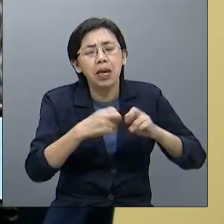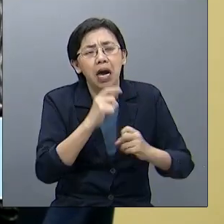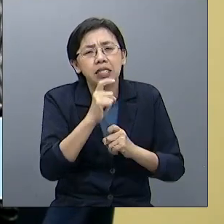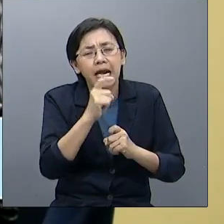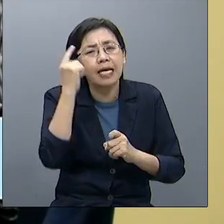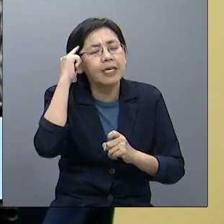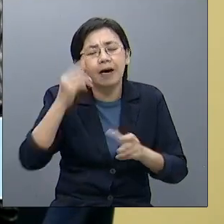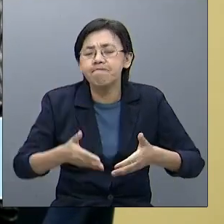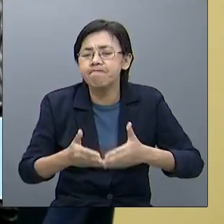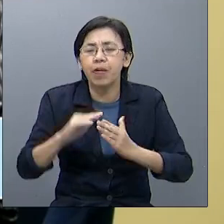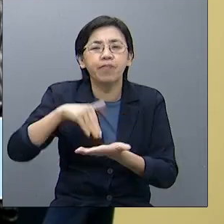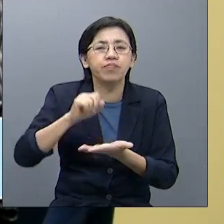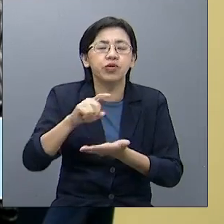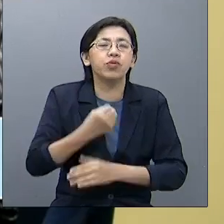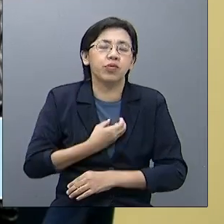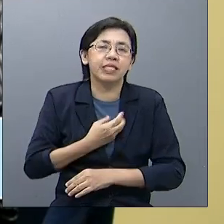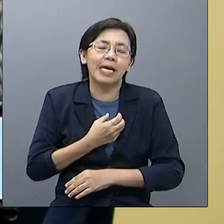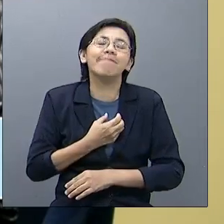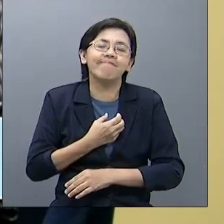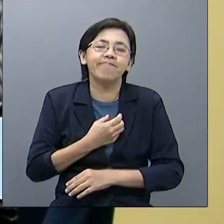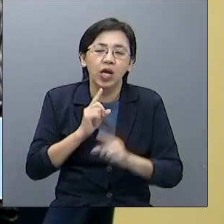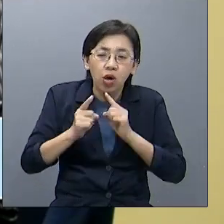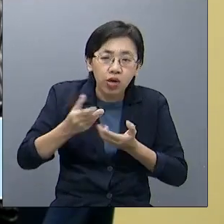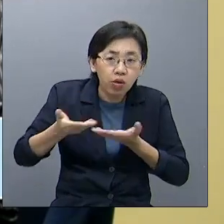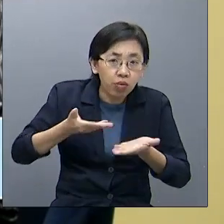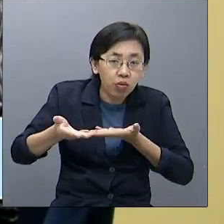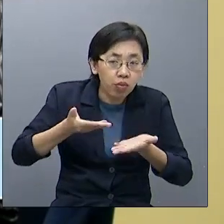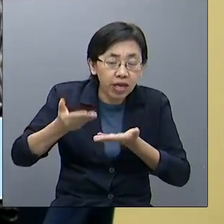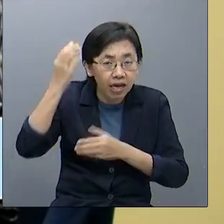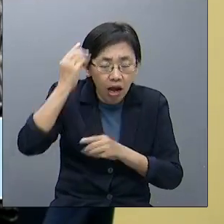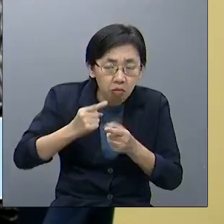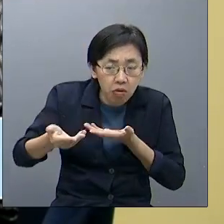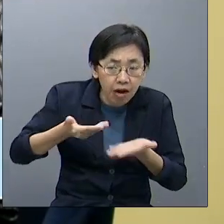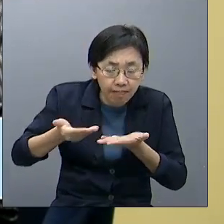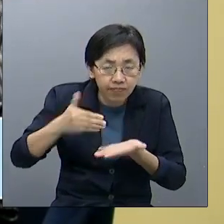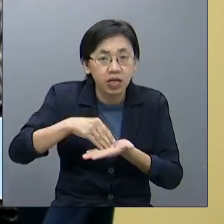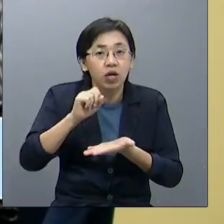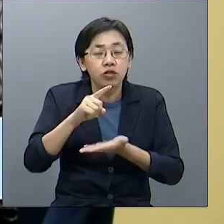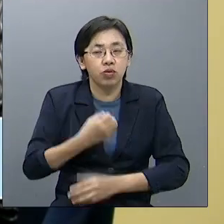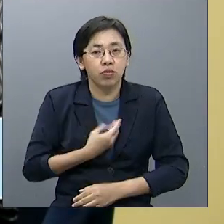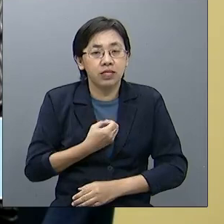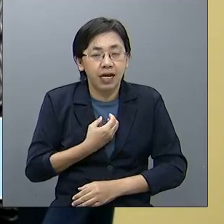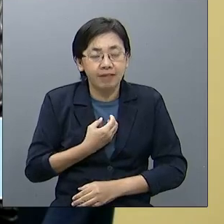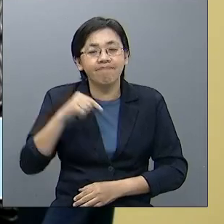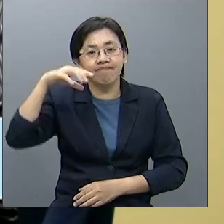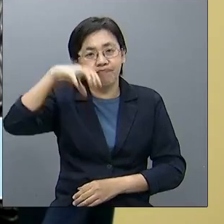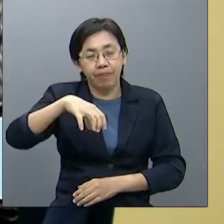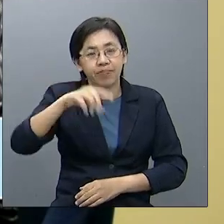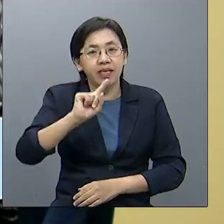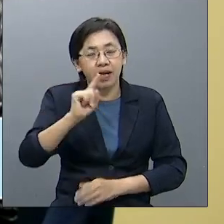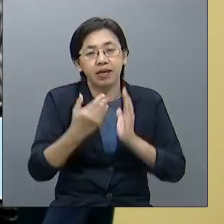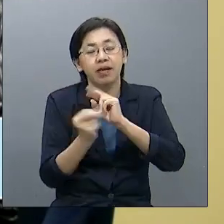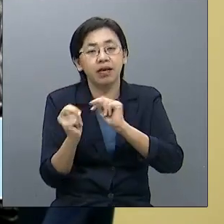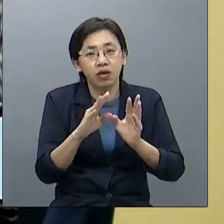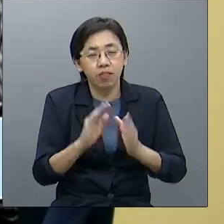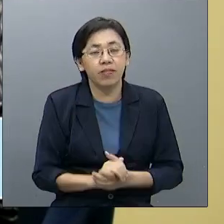มันจะลดน้อยถลงไปนะครับจึงได้พูดคุยตกลงกันครับว่าเราจะสร้างศูนย์หัวใจที่จังหวัดนครพนมโดยที่จะให้พี่น้องประชาชนทั้